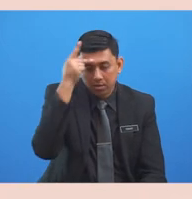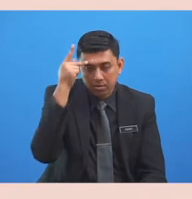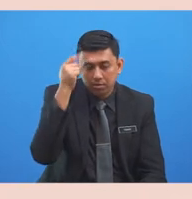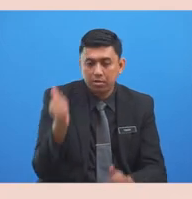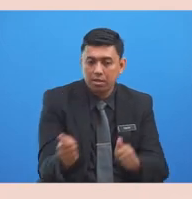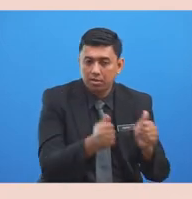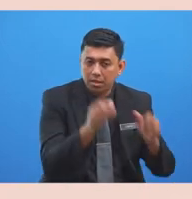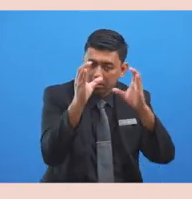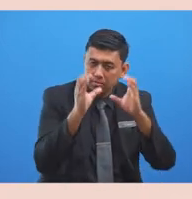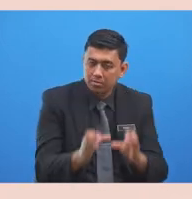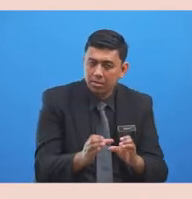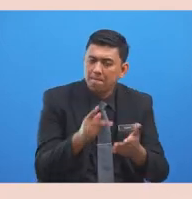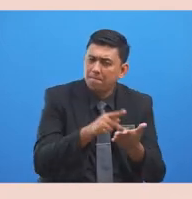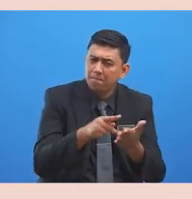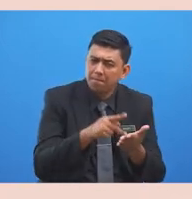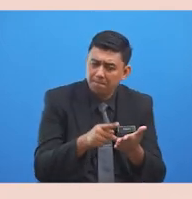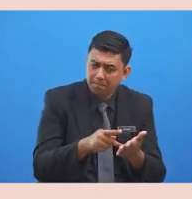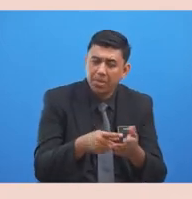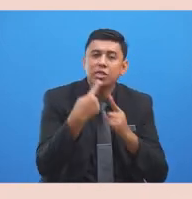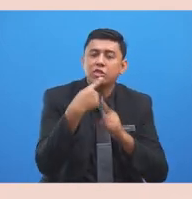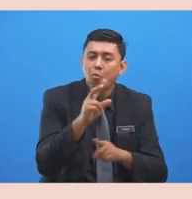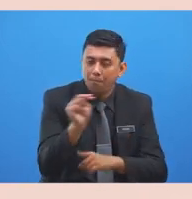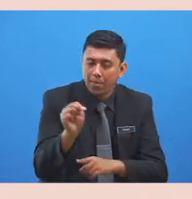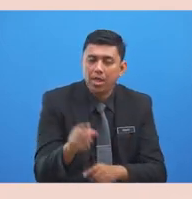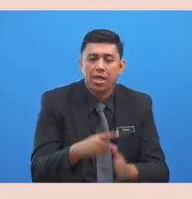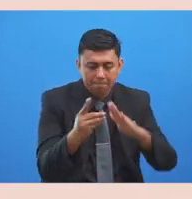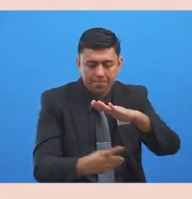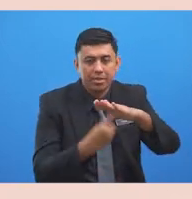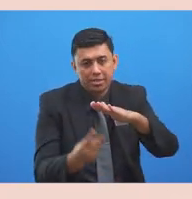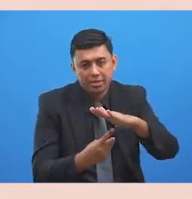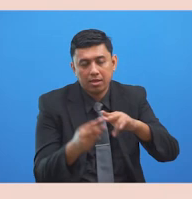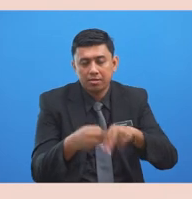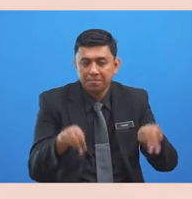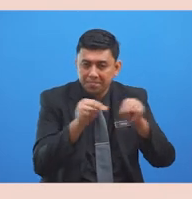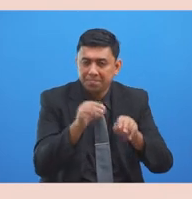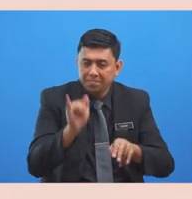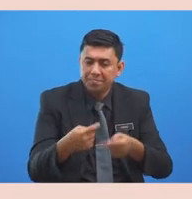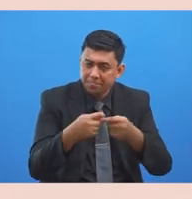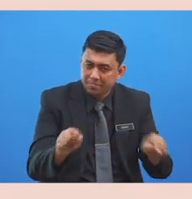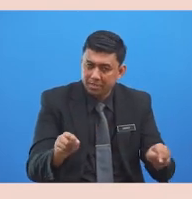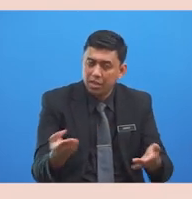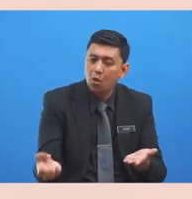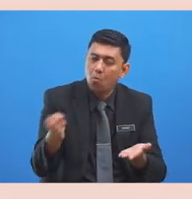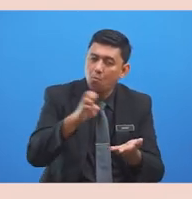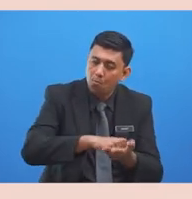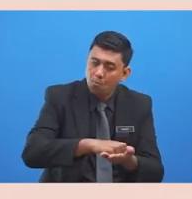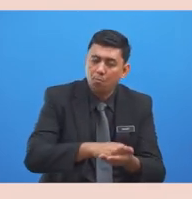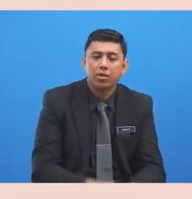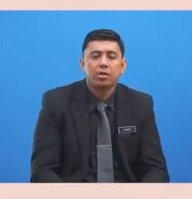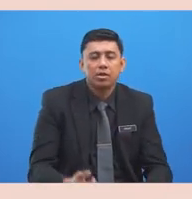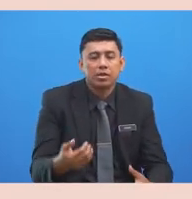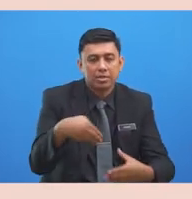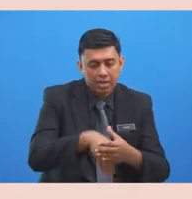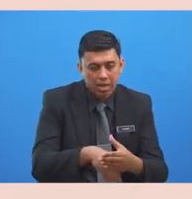kerana atau cara telah mengira jawapan berdasarkan nilai yang telah diumpukkan